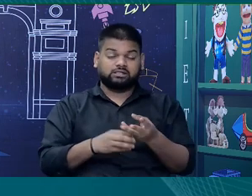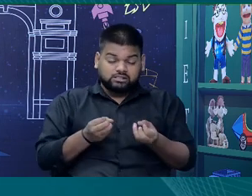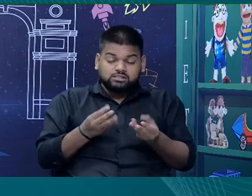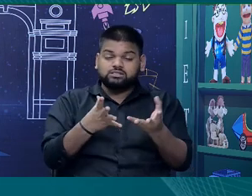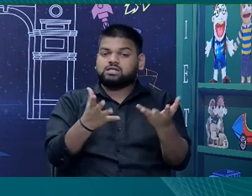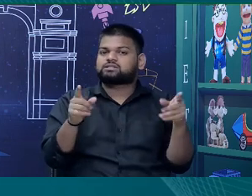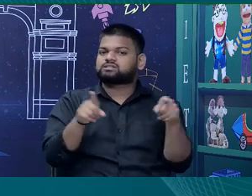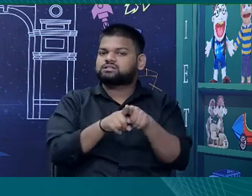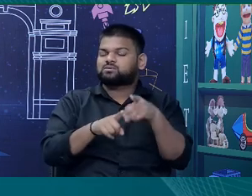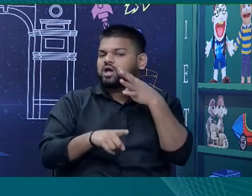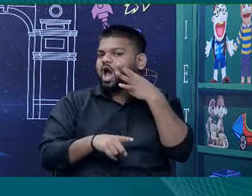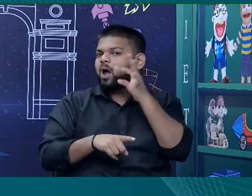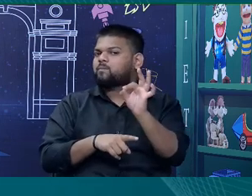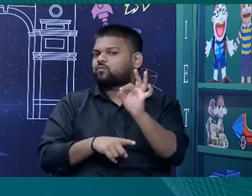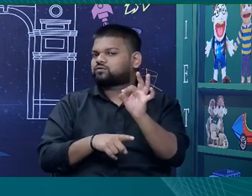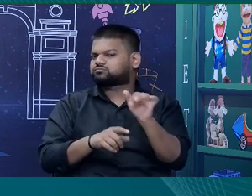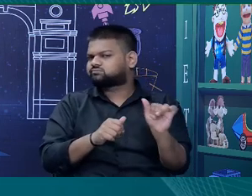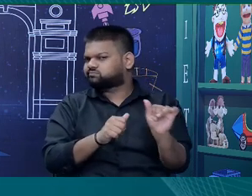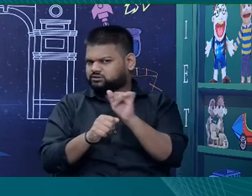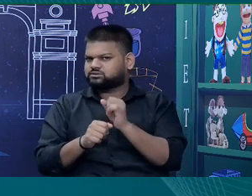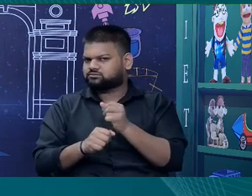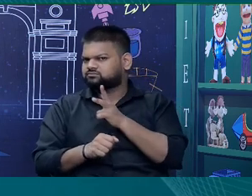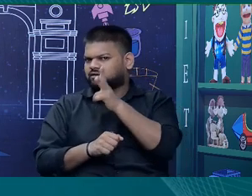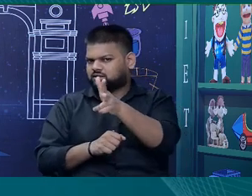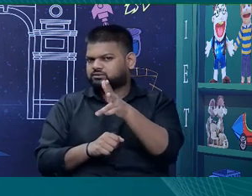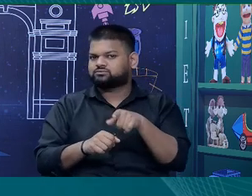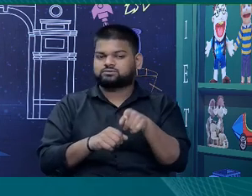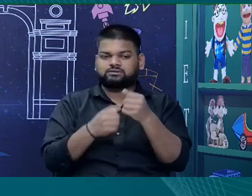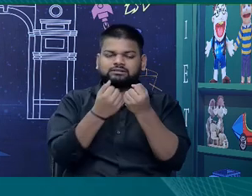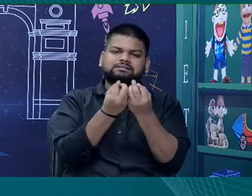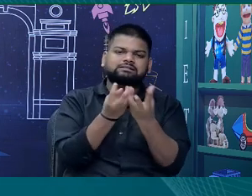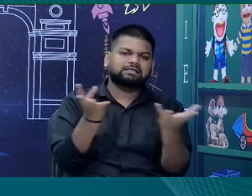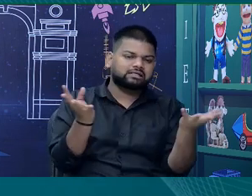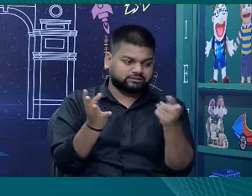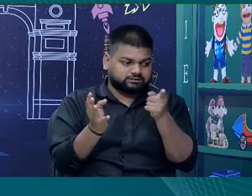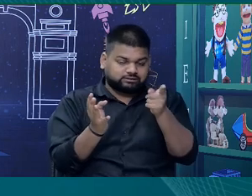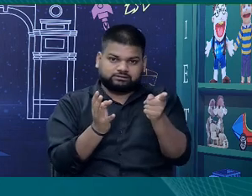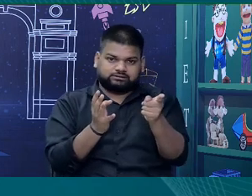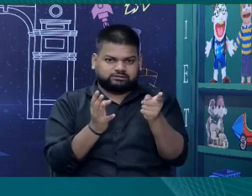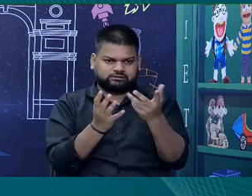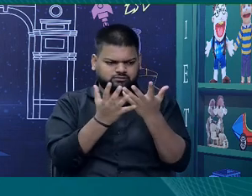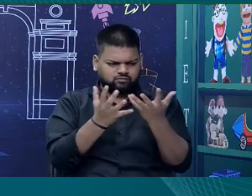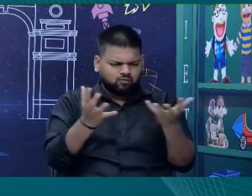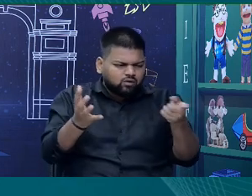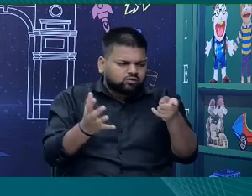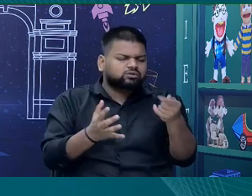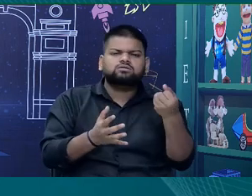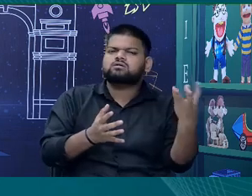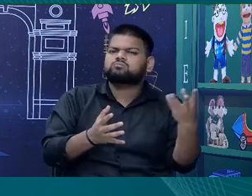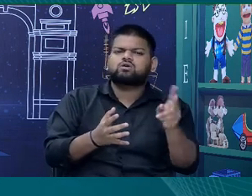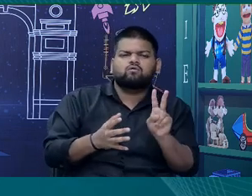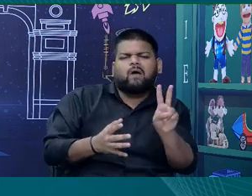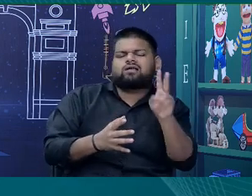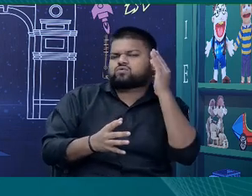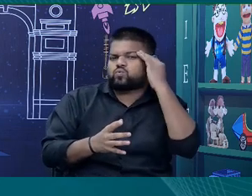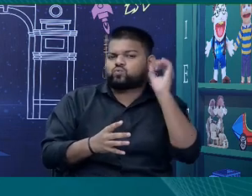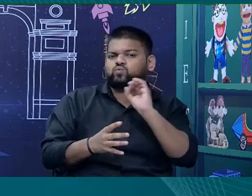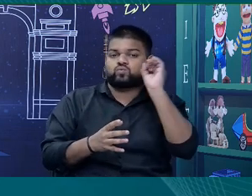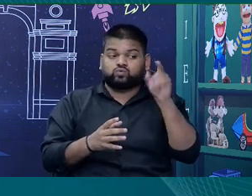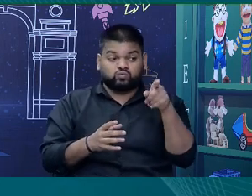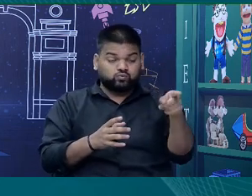हमने बताया था की अलजेब्राइक एक्सप्रेशंस हम क्या करते हैं जब भी कोई चीज हमें नहीं पता होती है तो उसको समझना के लिए अलजेब्राइक